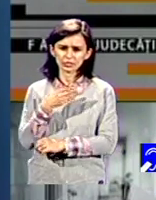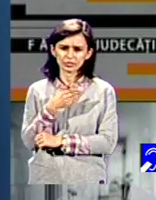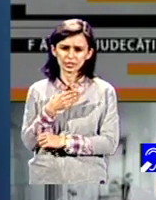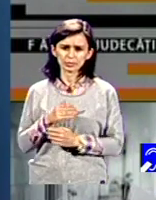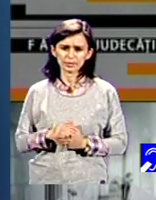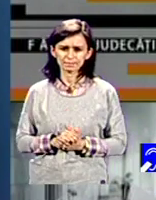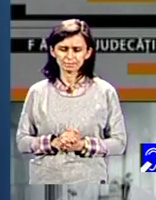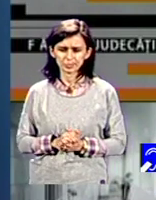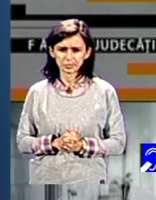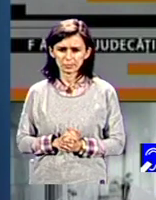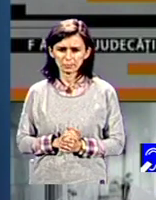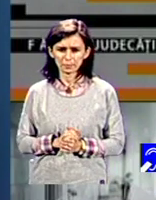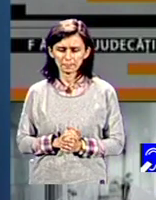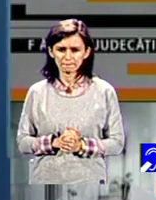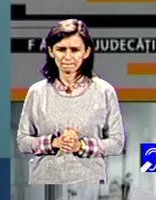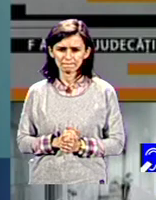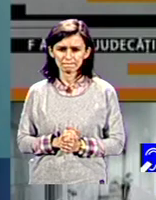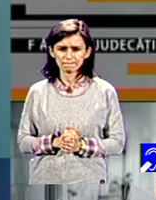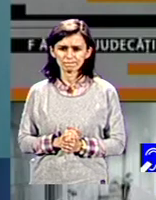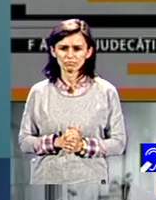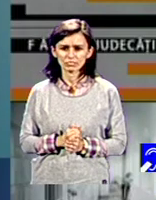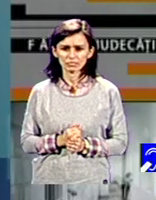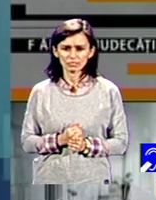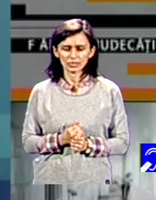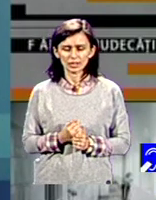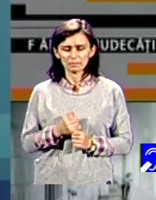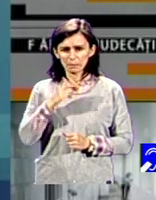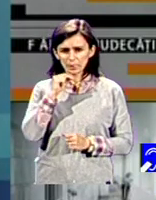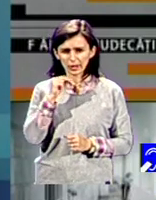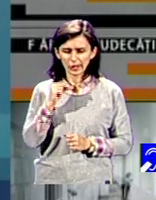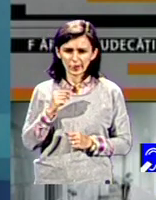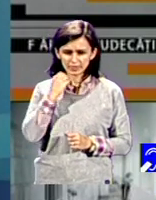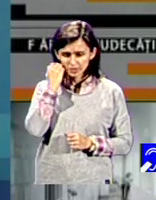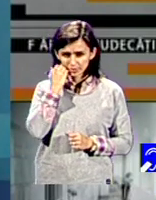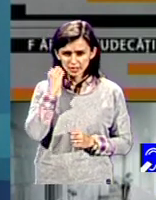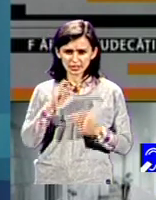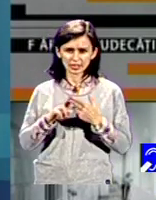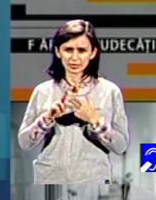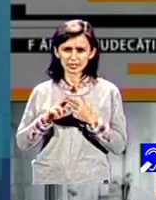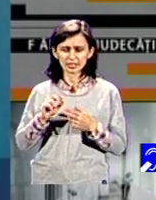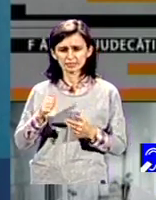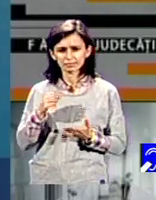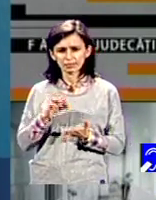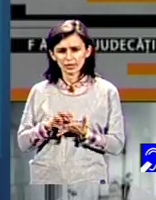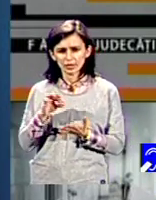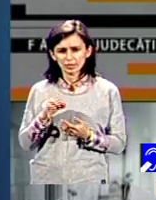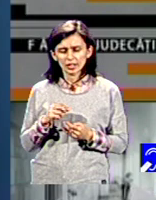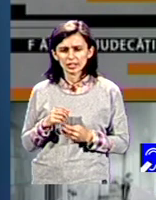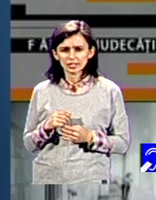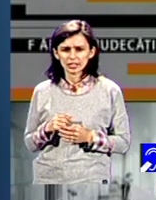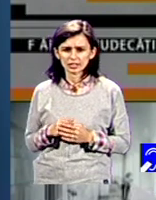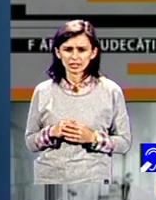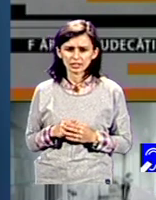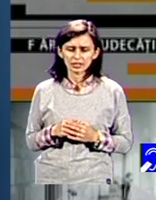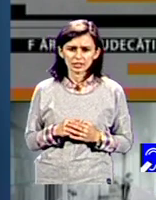psihomedia doamnelor și domnilor Radu puțin mai devreme despre momentul în care nu am întâlnit pentru prima dată vorbeam de supra firma potlucra.eu